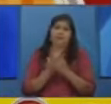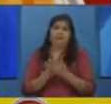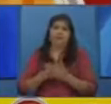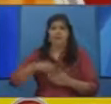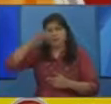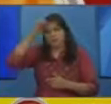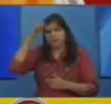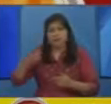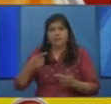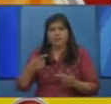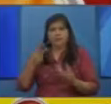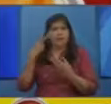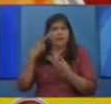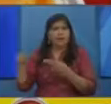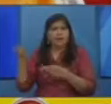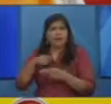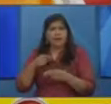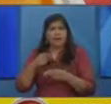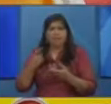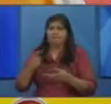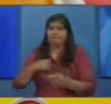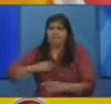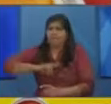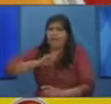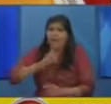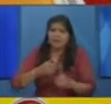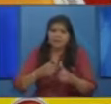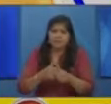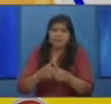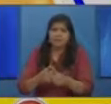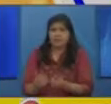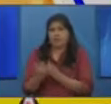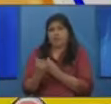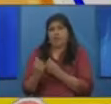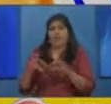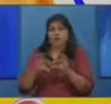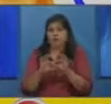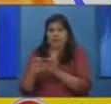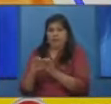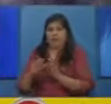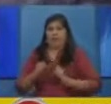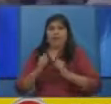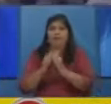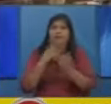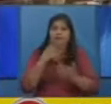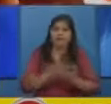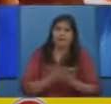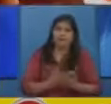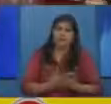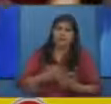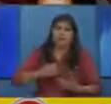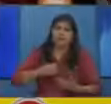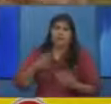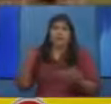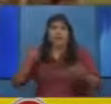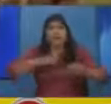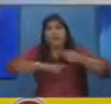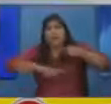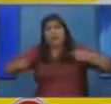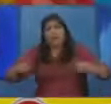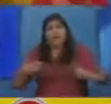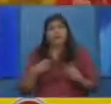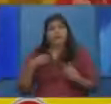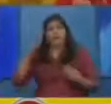बार इन बद इरादों का मुंह तोड़ जवाब दिया है। हमें निरंतर अपनी क्रिएटिविटी से, प्रेम